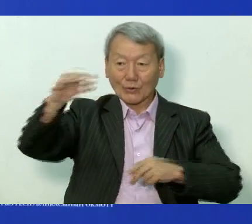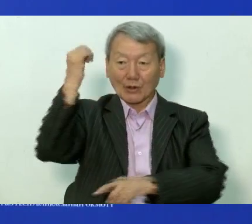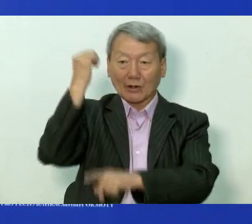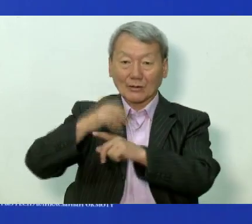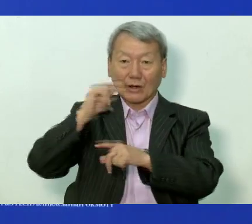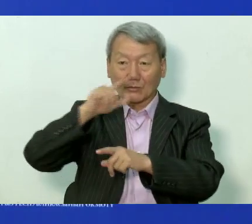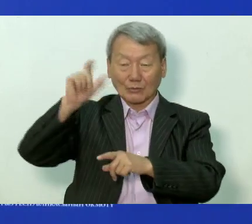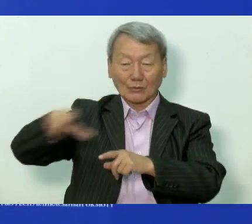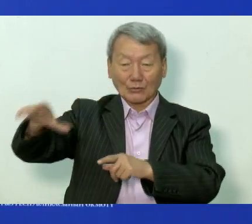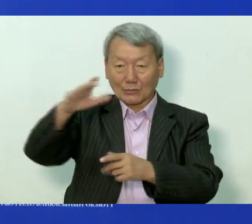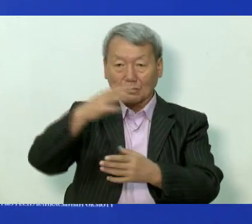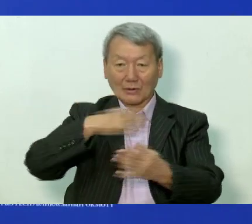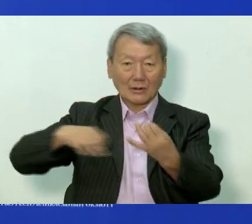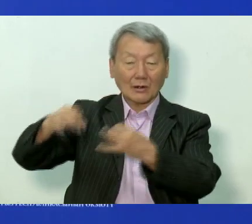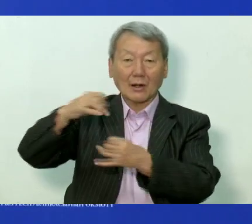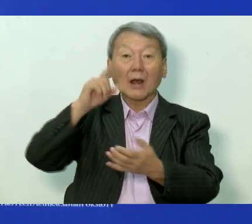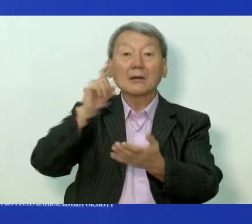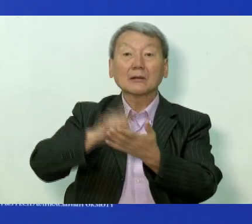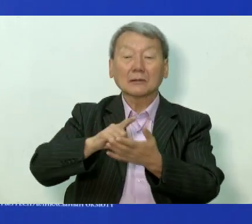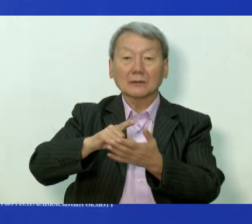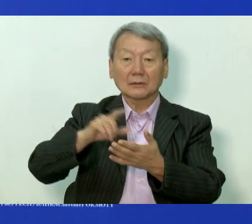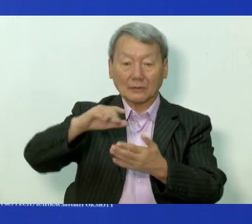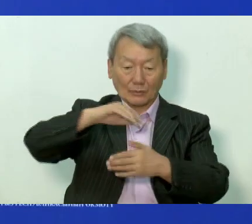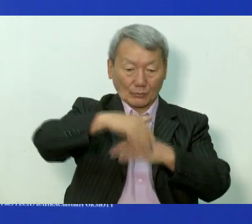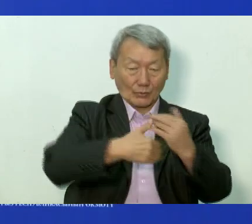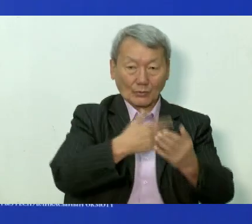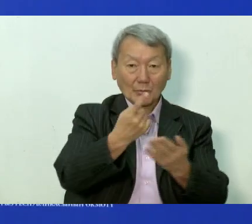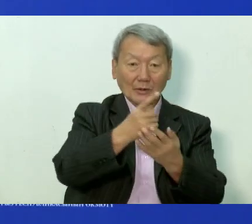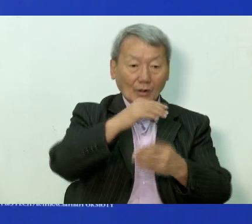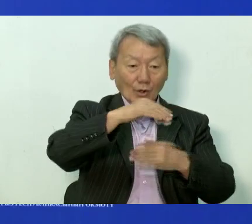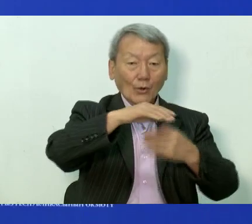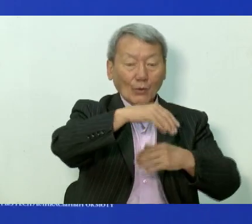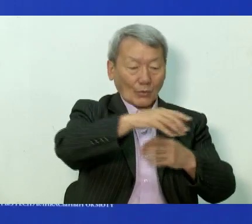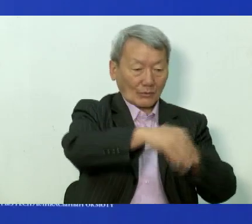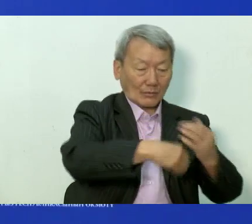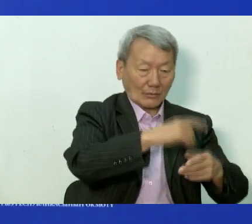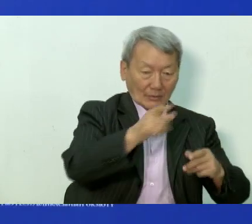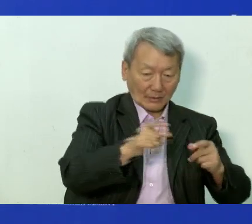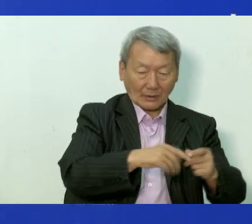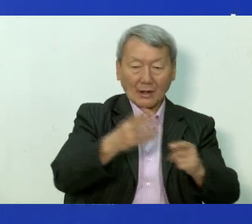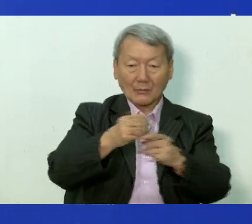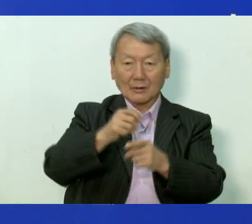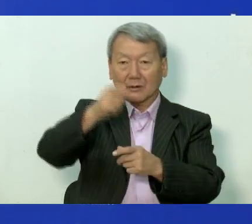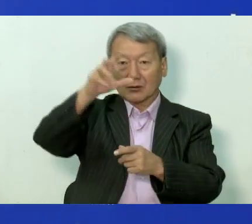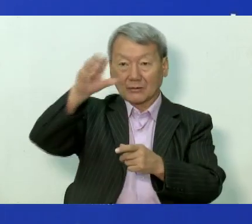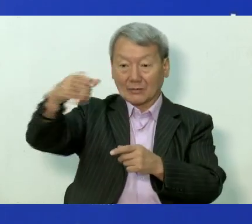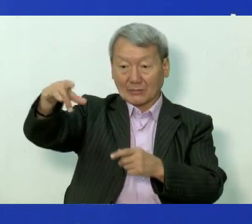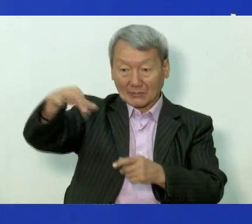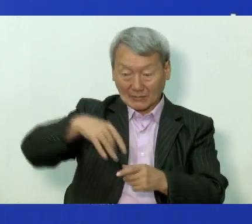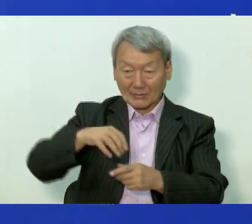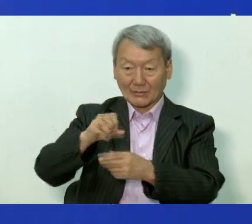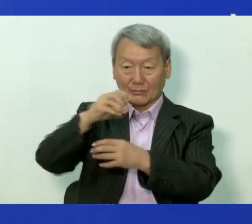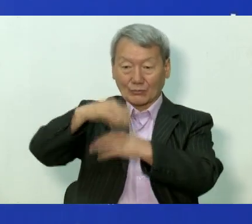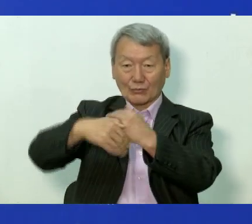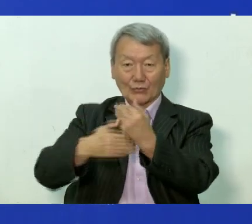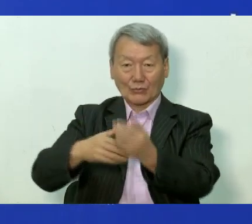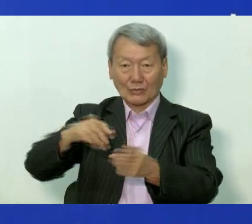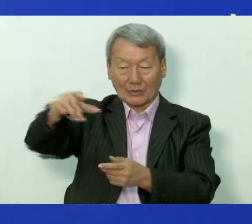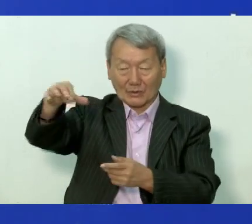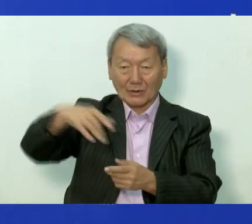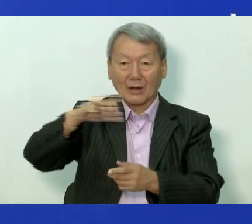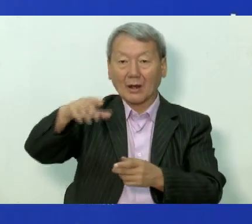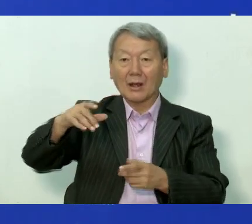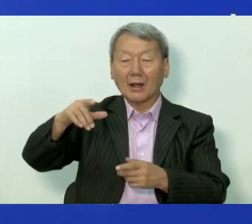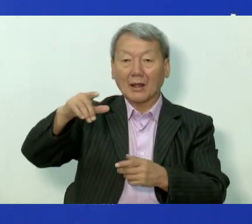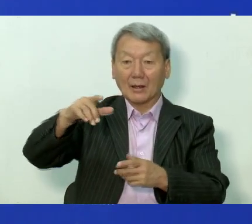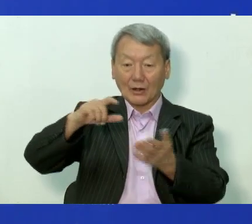сотрудников. Это доступ к раковинам для мытья рук. Это установка санитайзеров у входа. Это